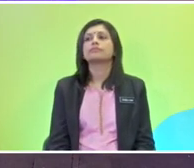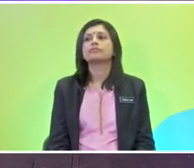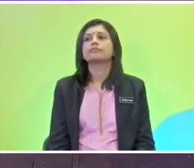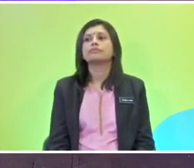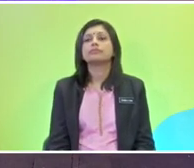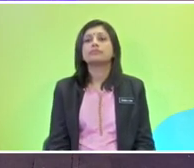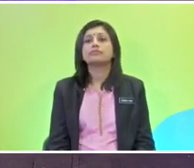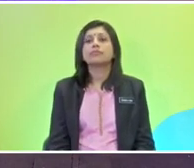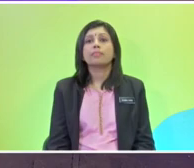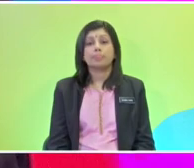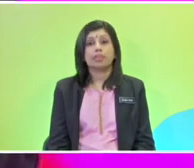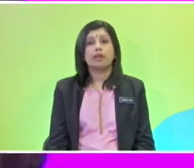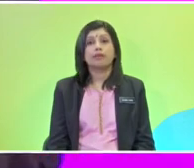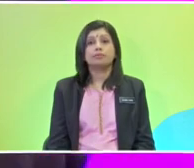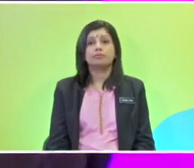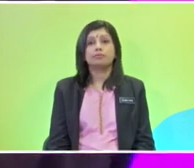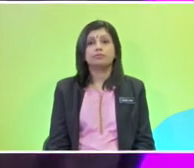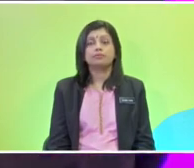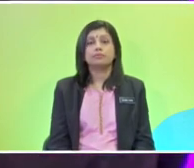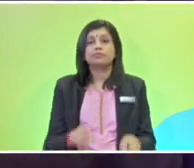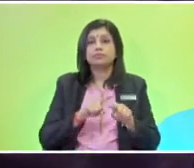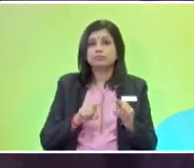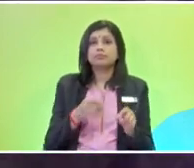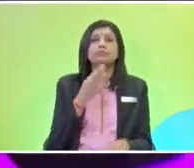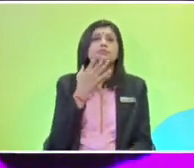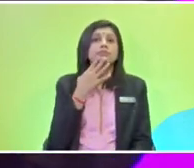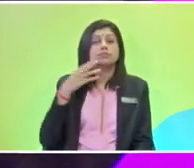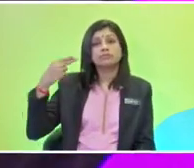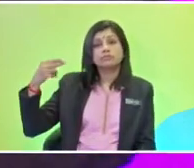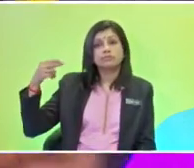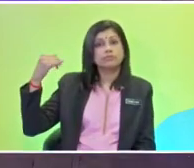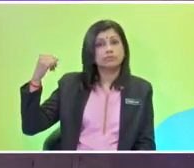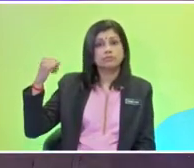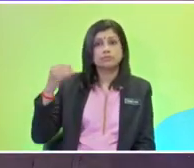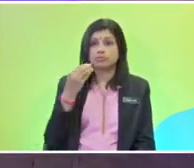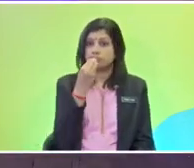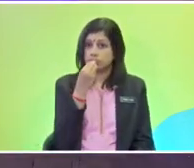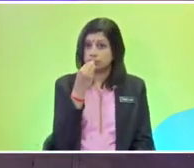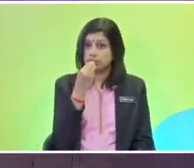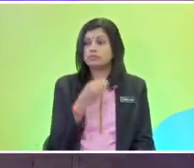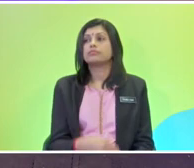mentah warna hijau rasa kelat cikgu. Ya, betul. Tapi kalau masak pun manis. Ini buah apa ni?